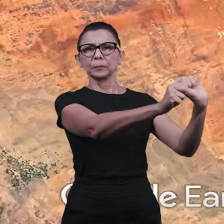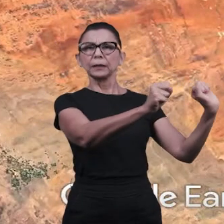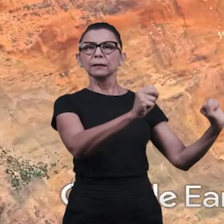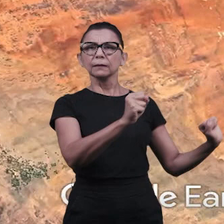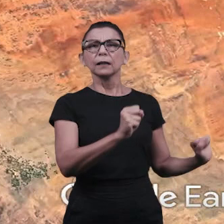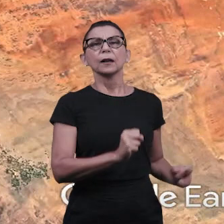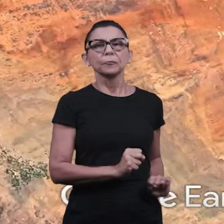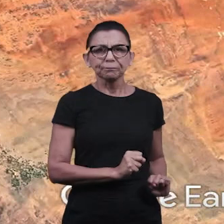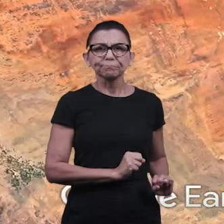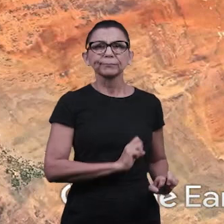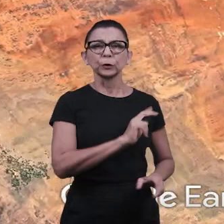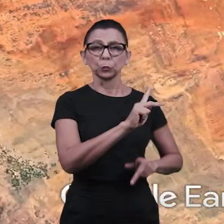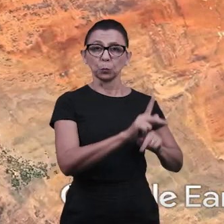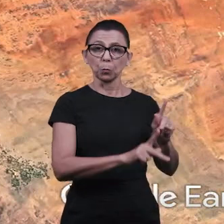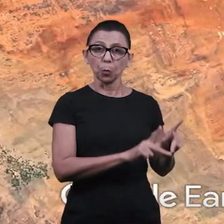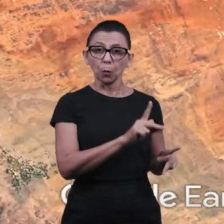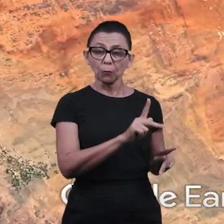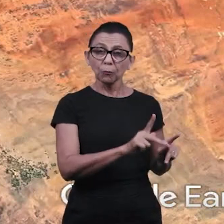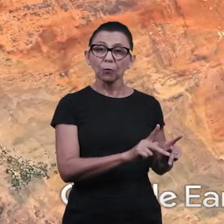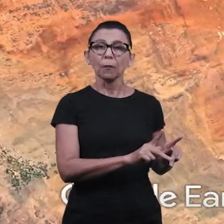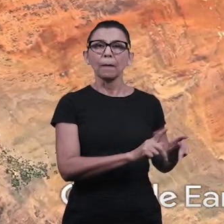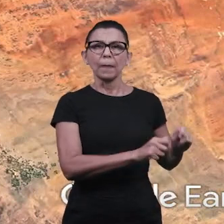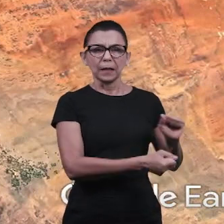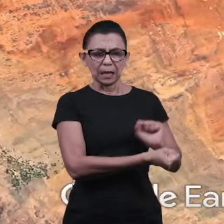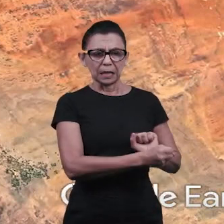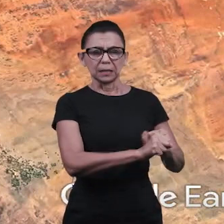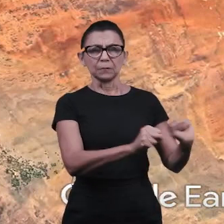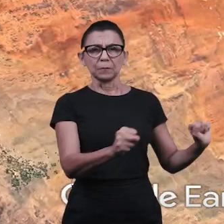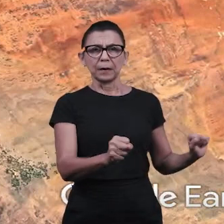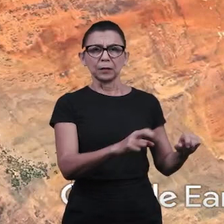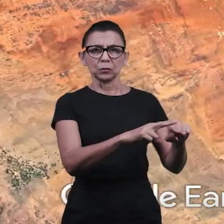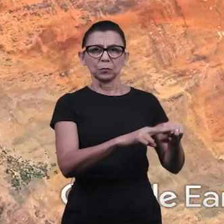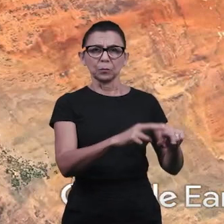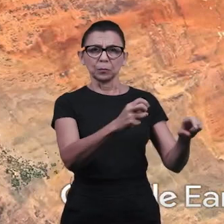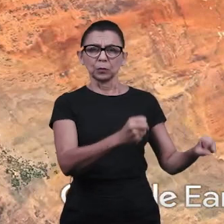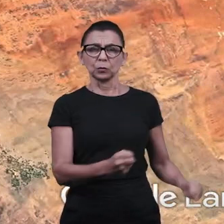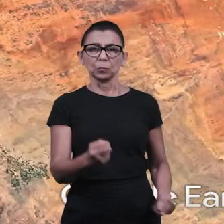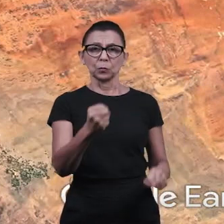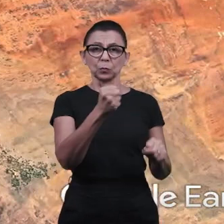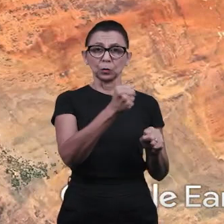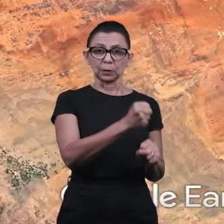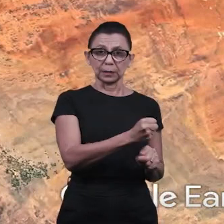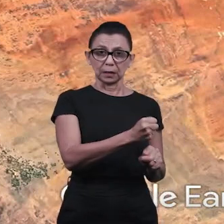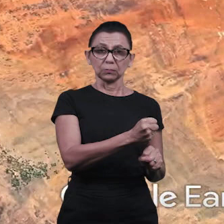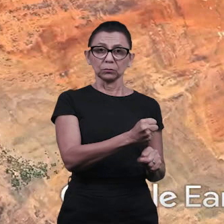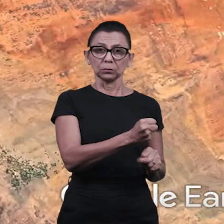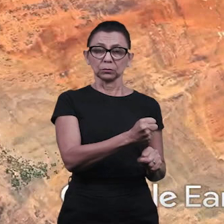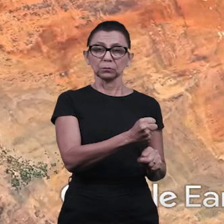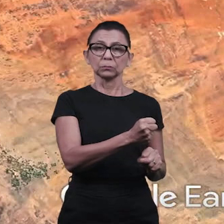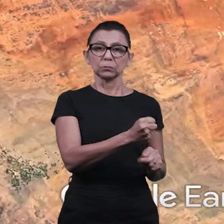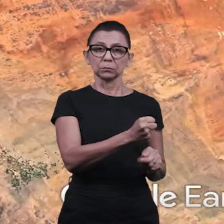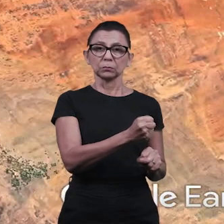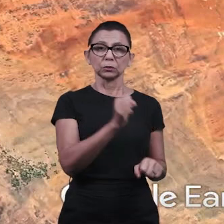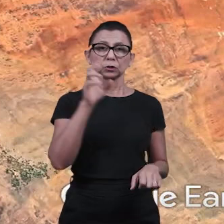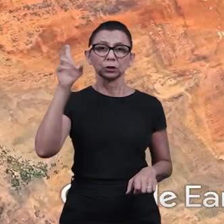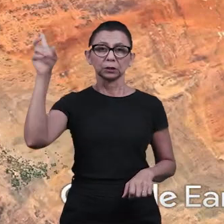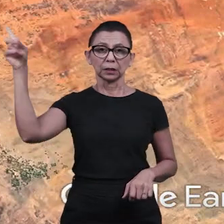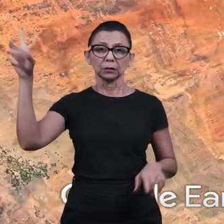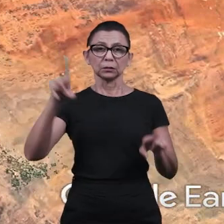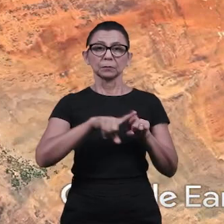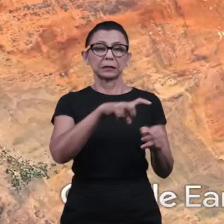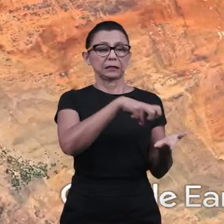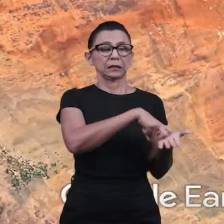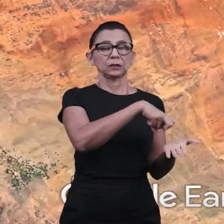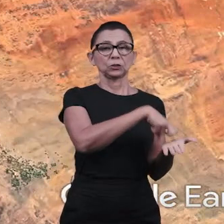sous des signes puissants. Dieu confirmait qu'il était devant ce peuple. Et la